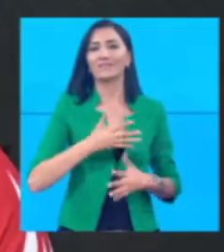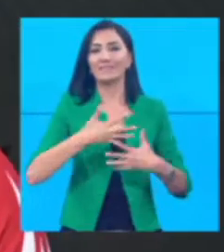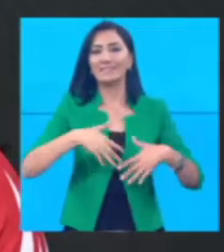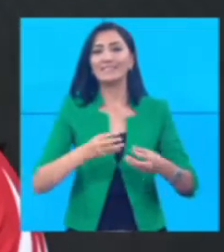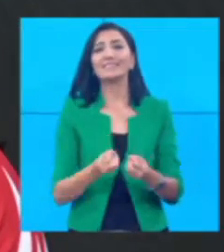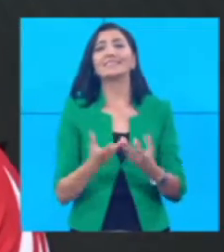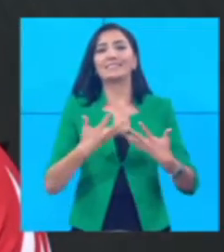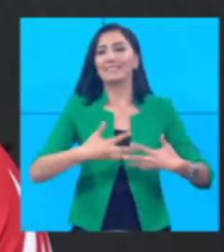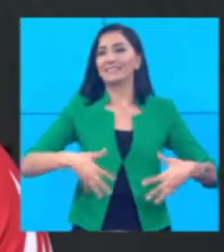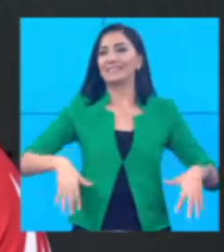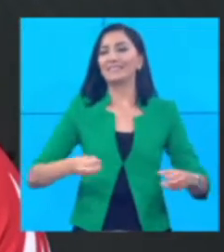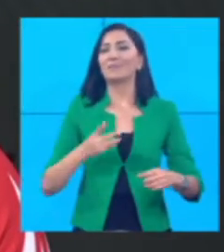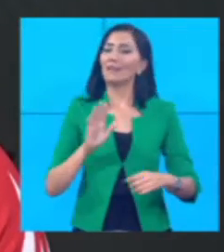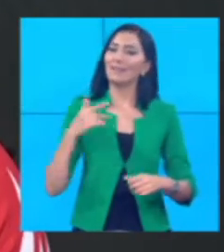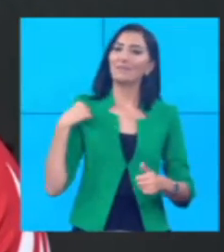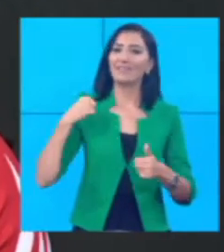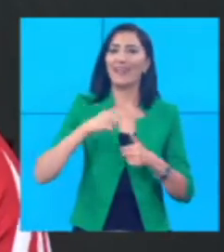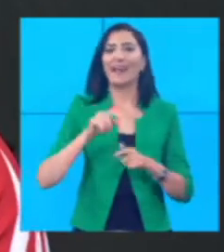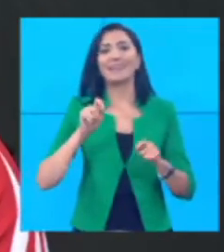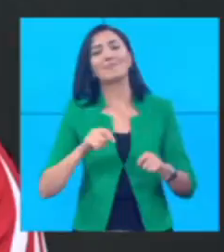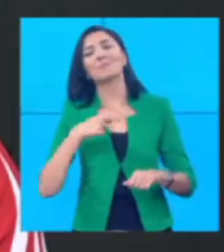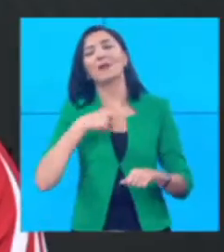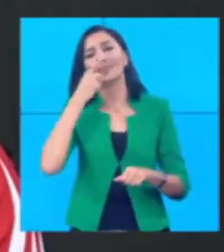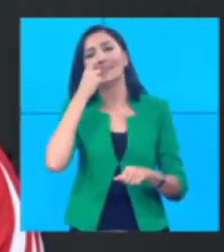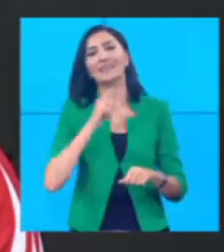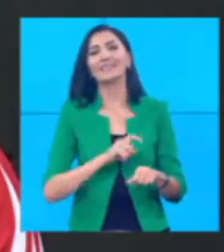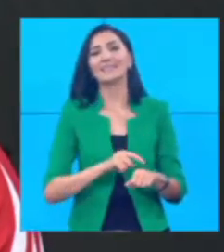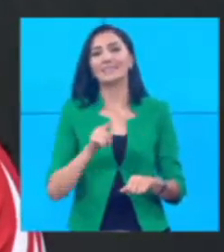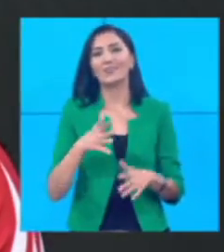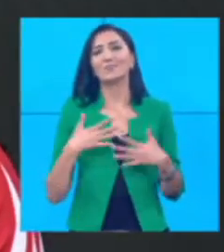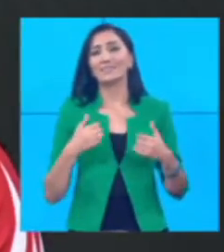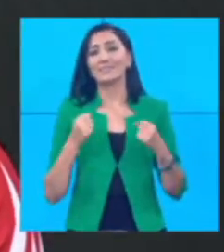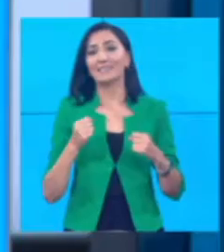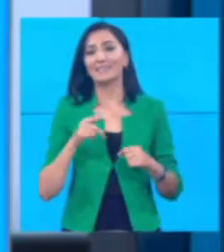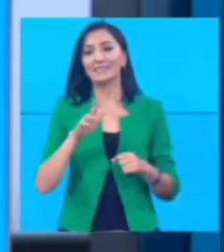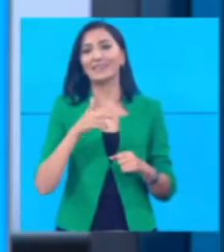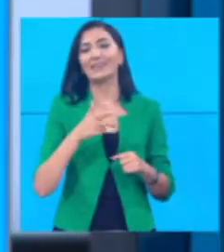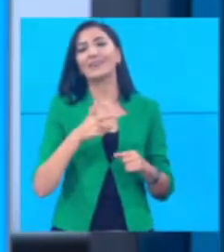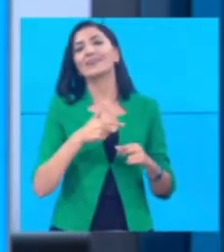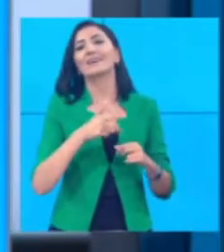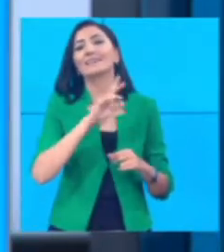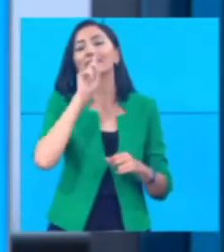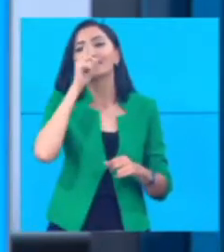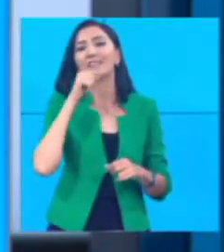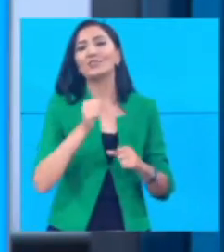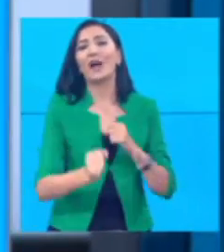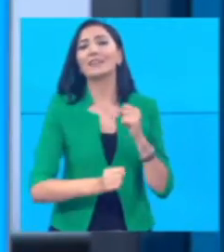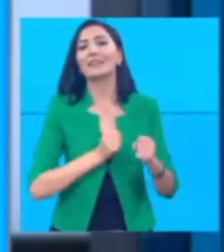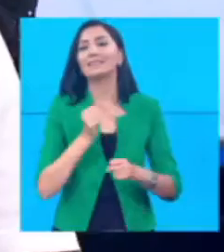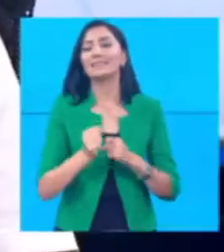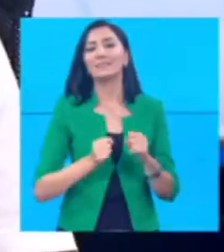zaman stüdyoya sığmayız. Daha büyük bir yani, salonla yaparız yayınımızı. Yani ben buna inanıyorum. Ölmez de sağ kalırsak. Olimpiyata gidecek